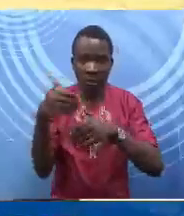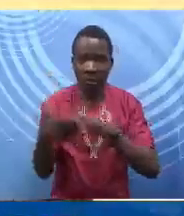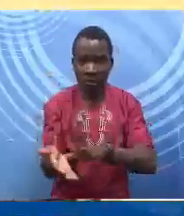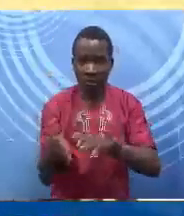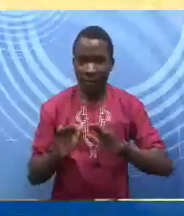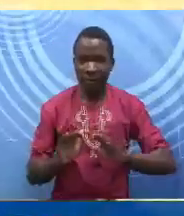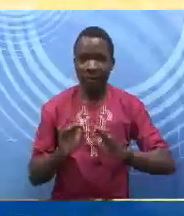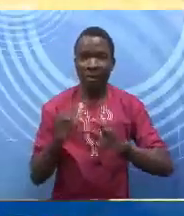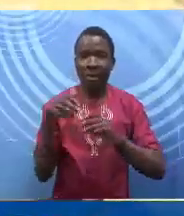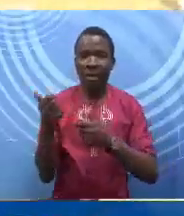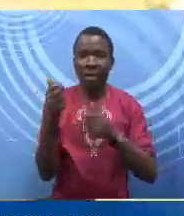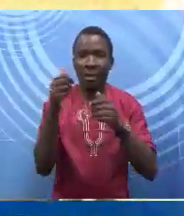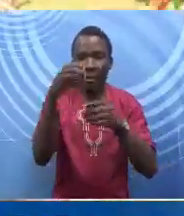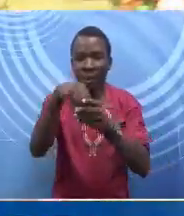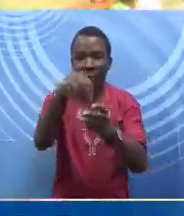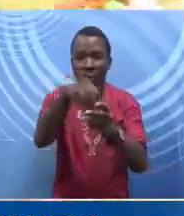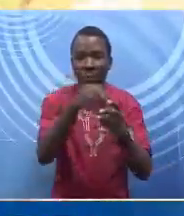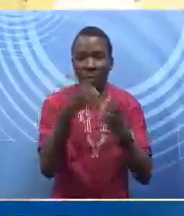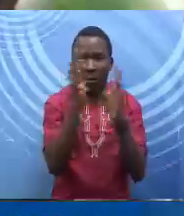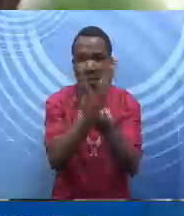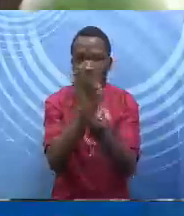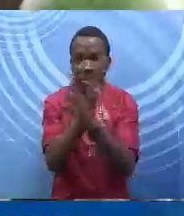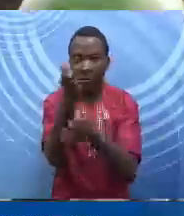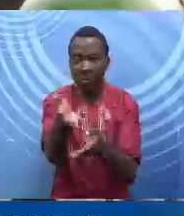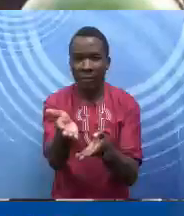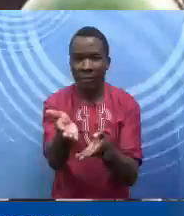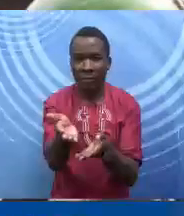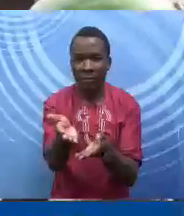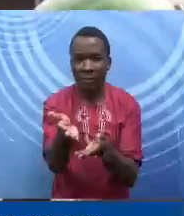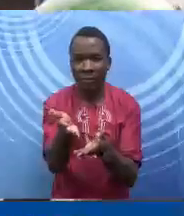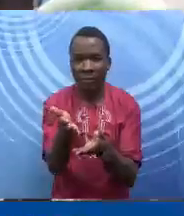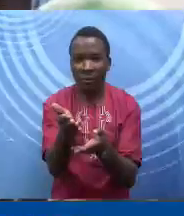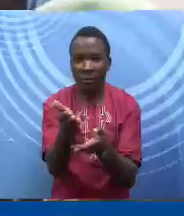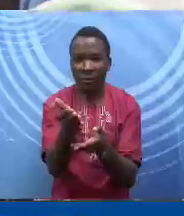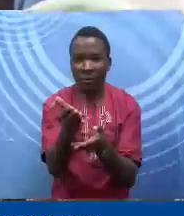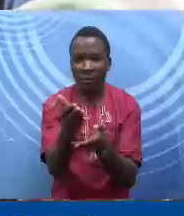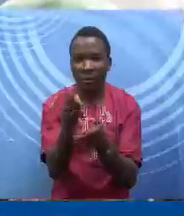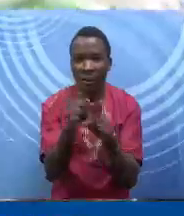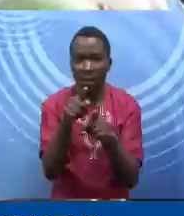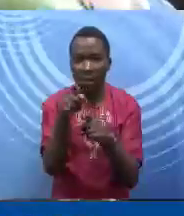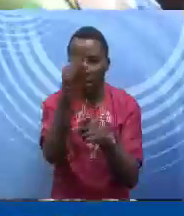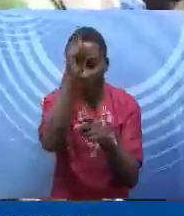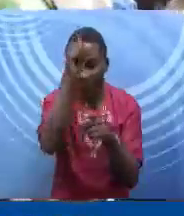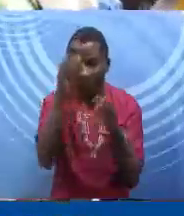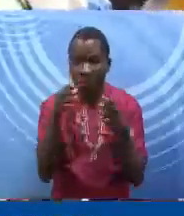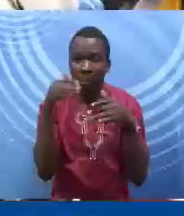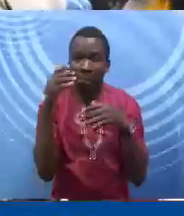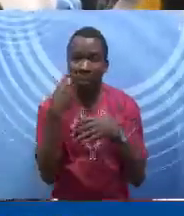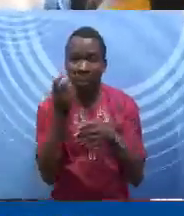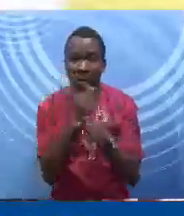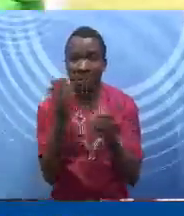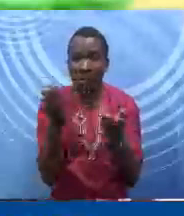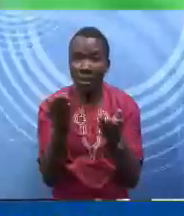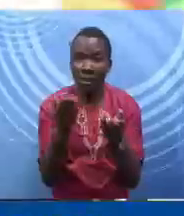nyine bagenda bihishahisha barimo ukaba ubona ubucucike navuga buri muri iri soko kure nk'umuturage noneho urabona hakagombye kuba hakorwa